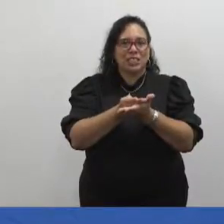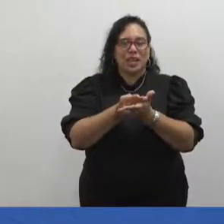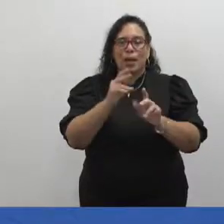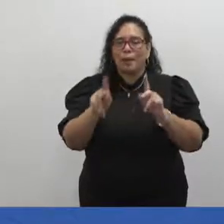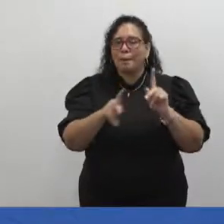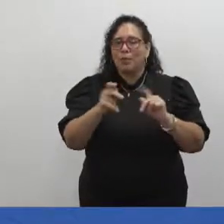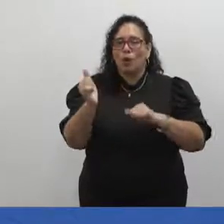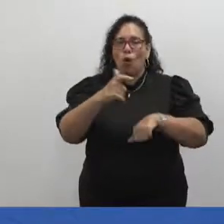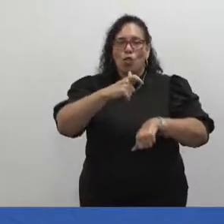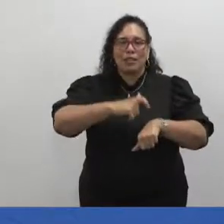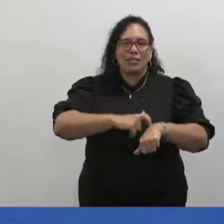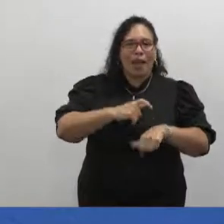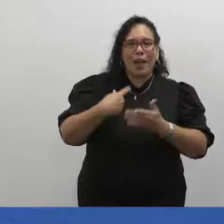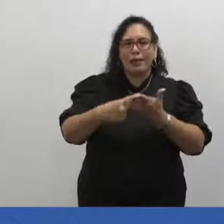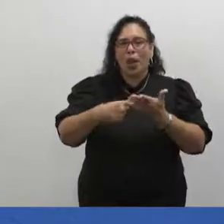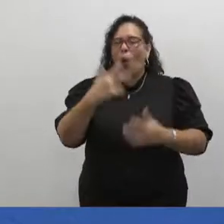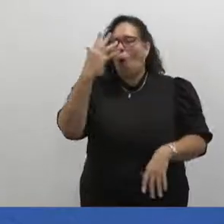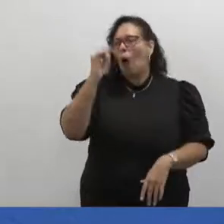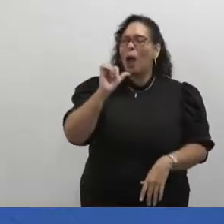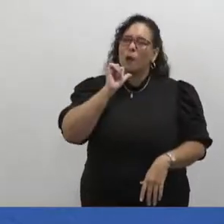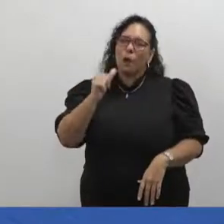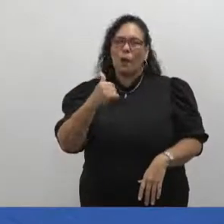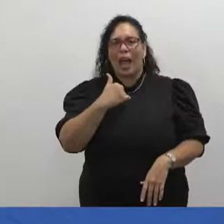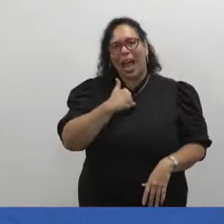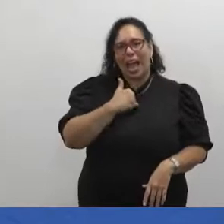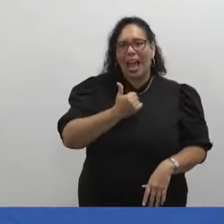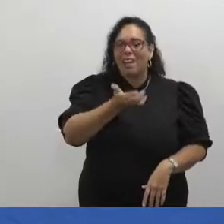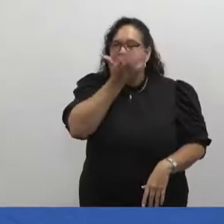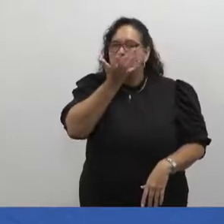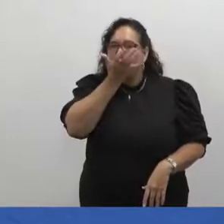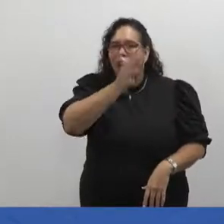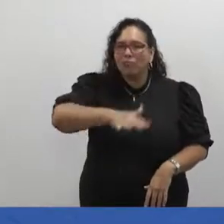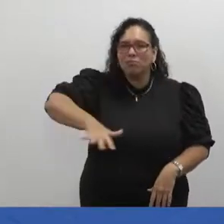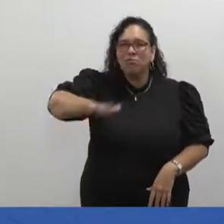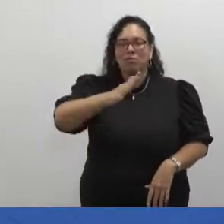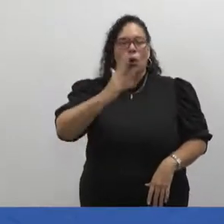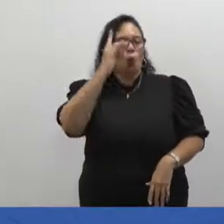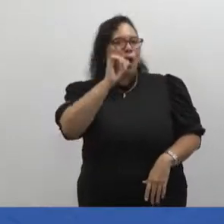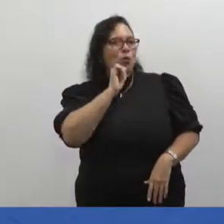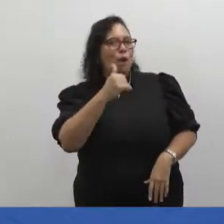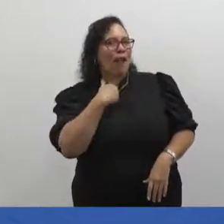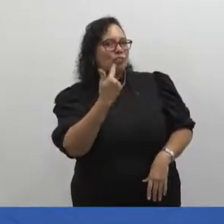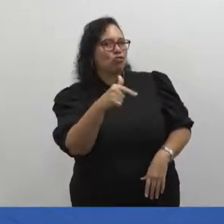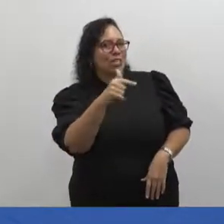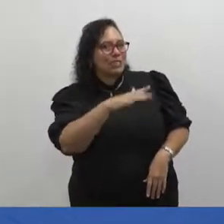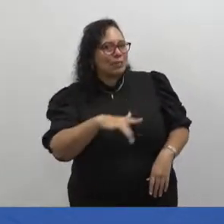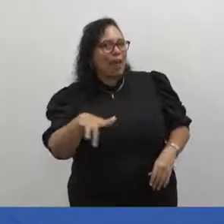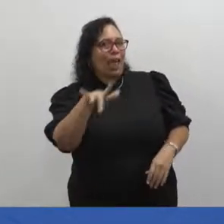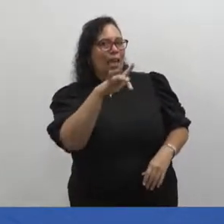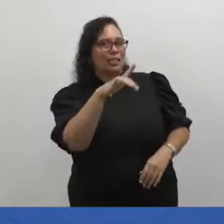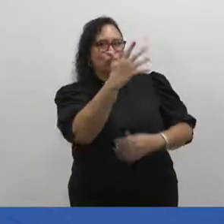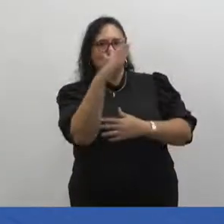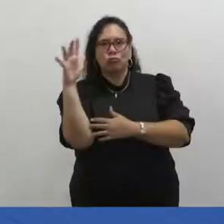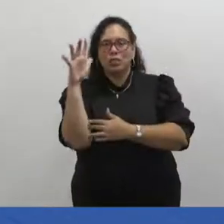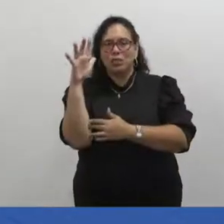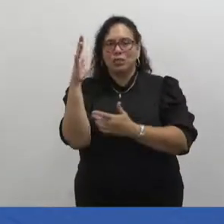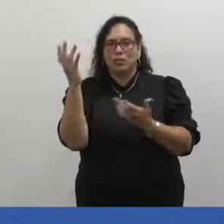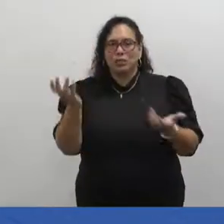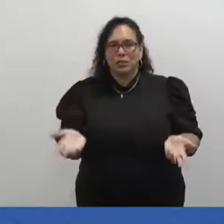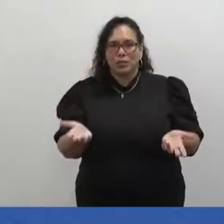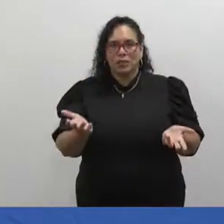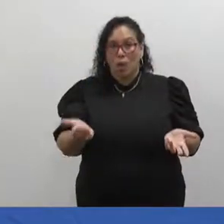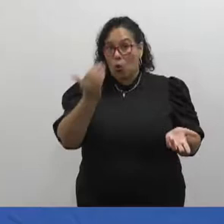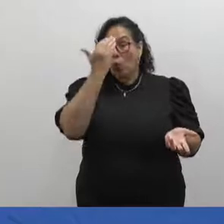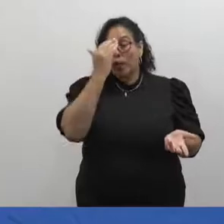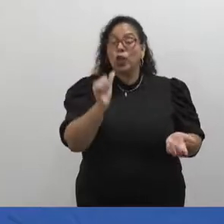dưỡng tư ca lui cả đầm bay sang song cái lạnh rồi mùi cỏ